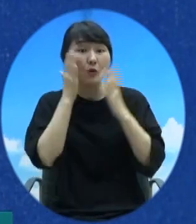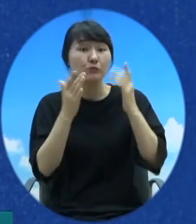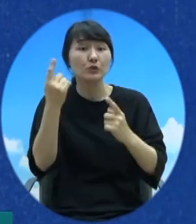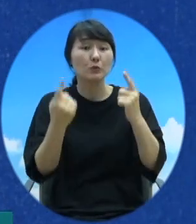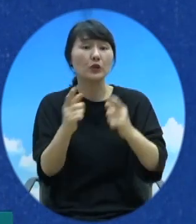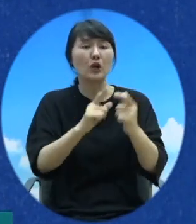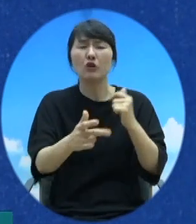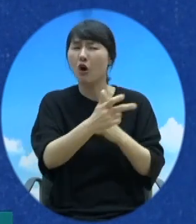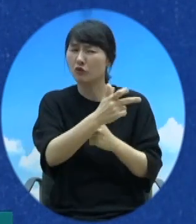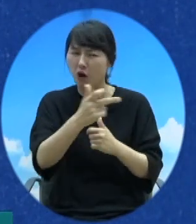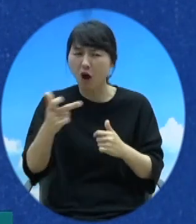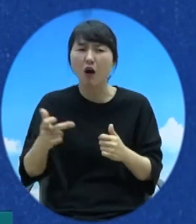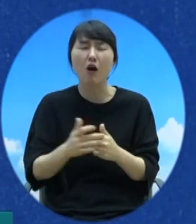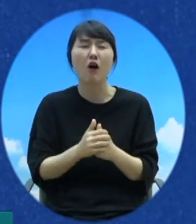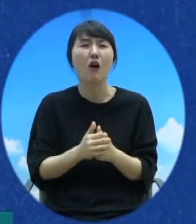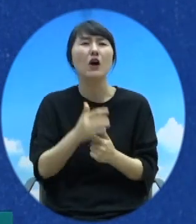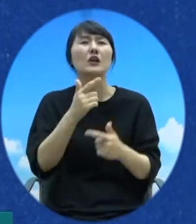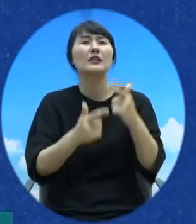더 커서